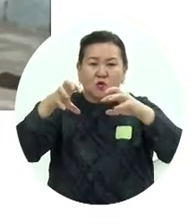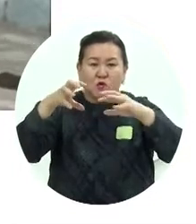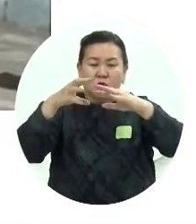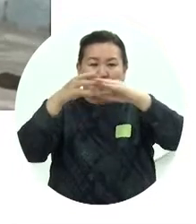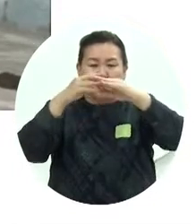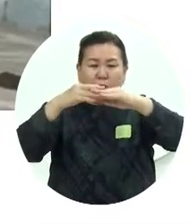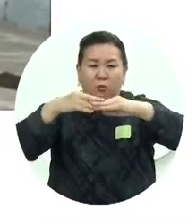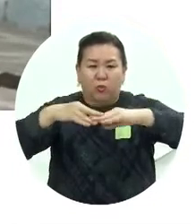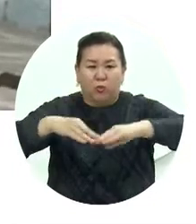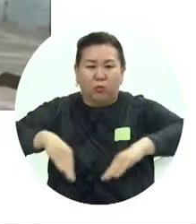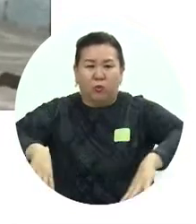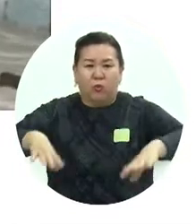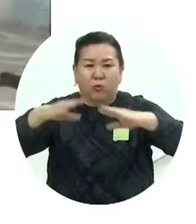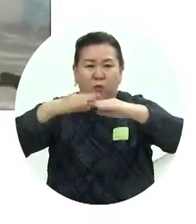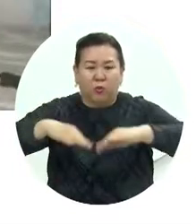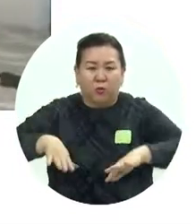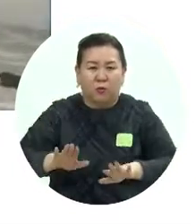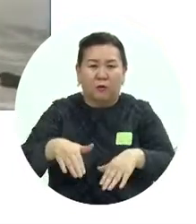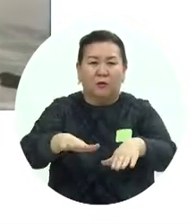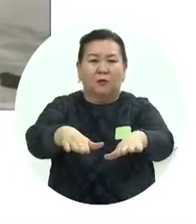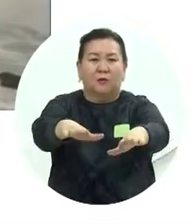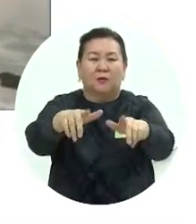доош хааж нуран гонжоо харуулж байна.